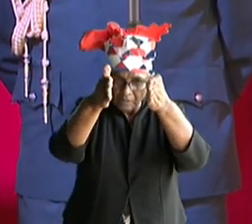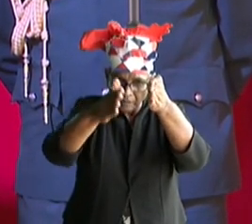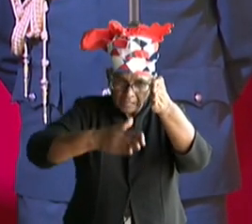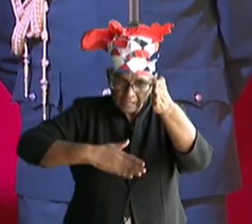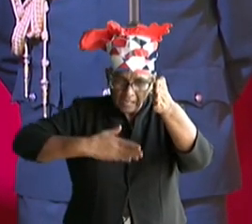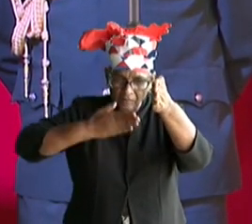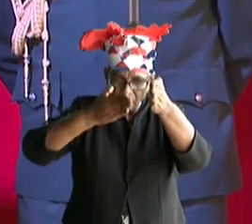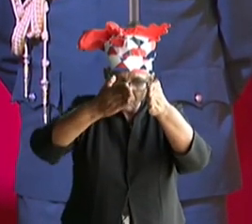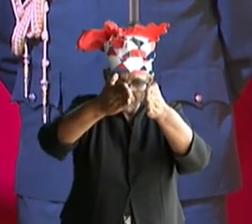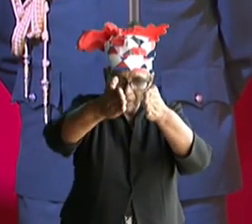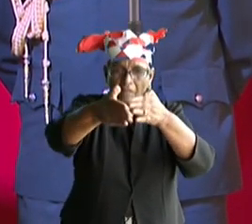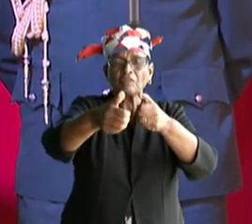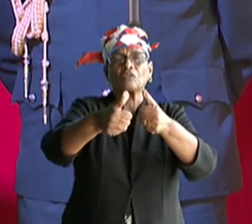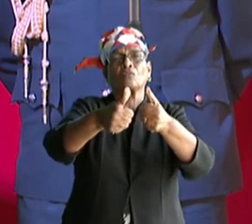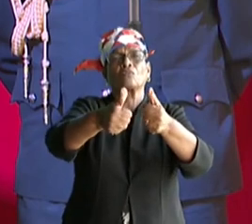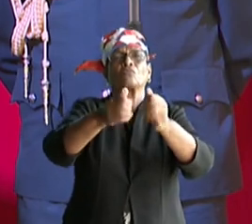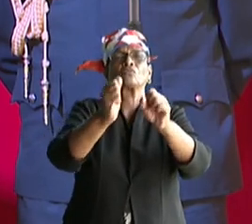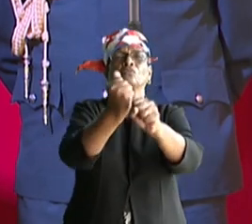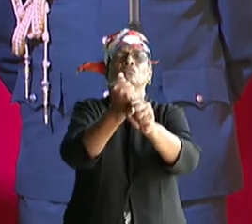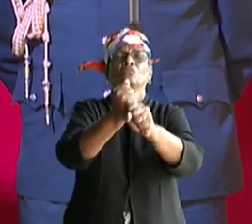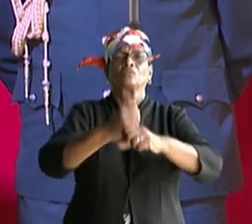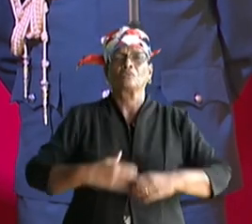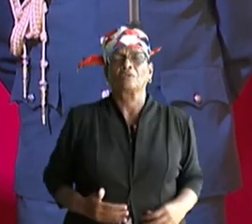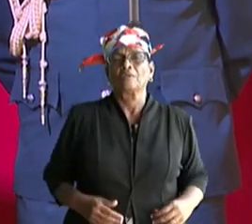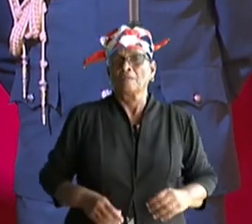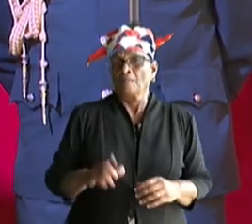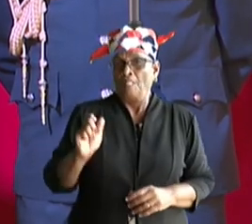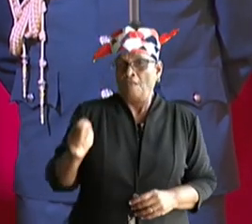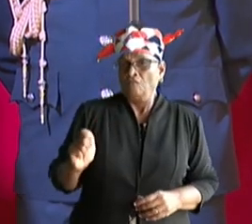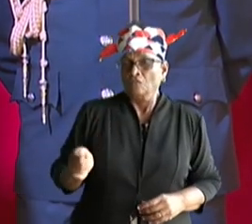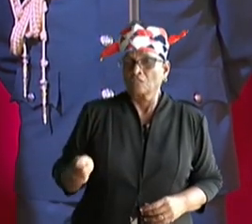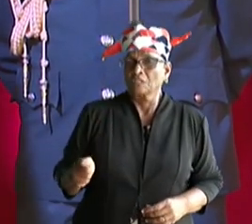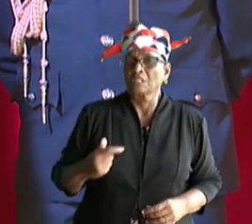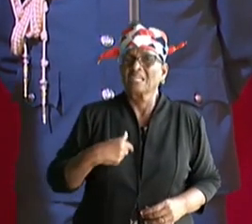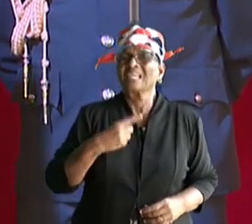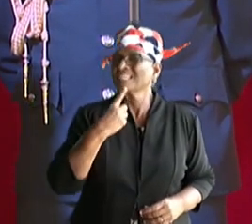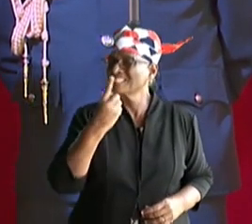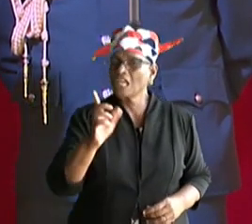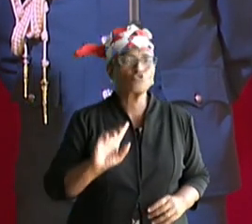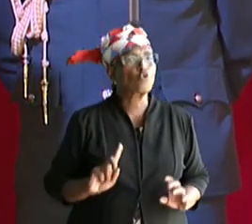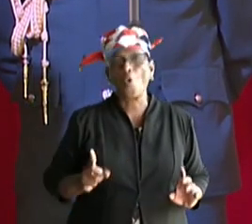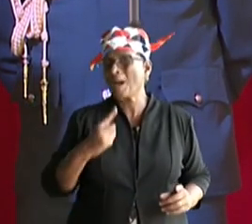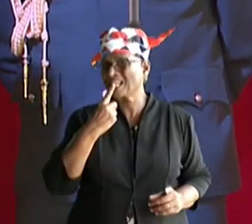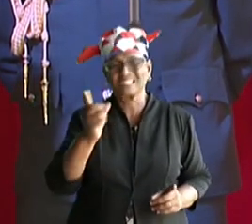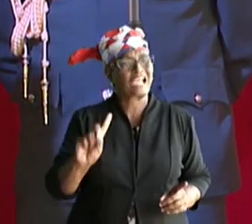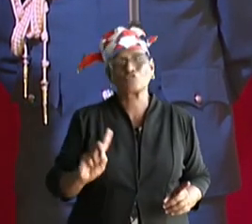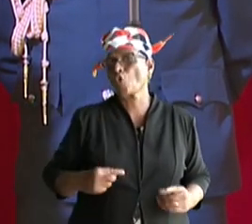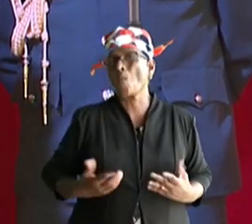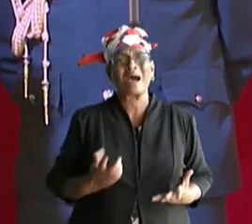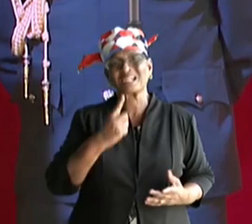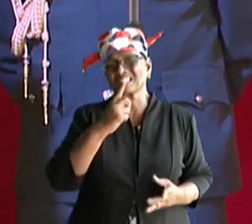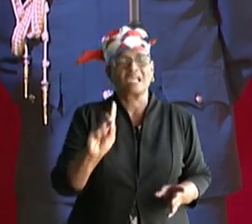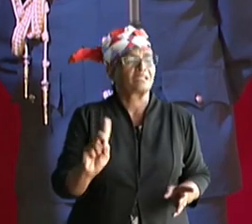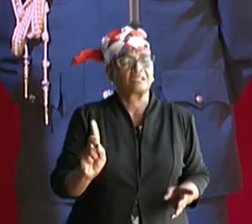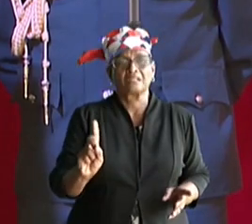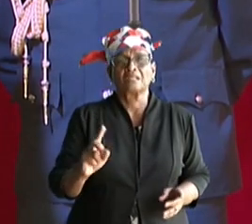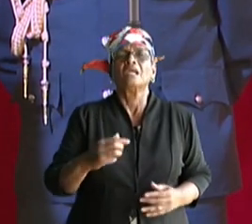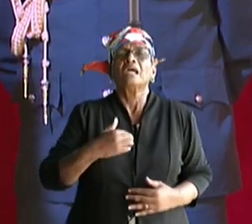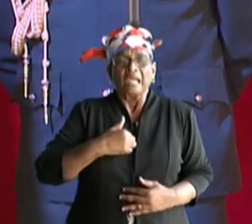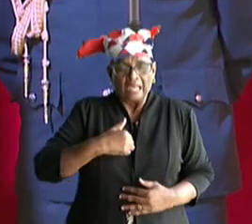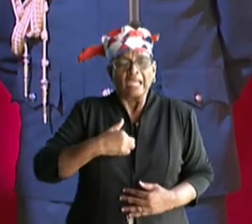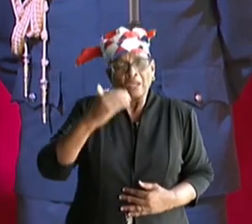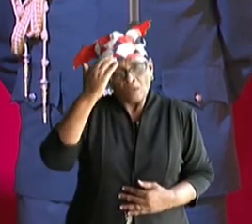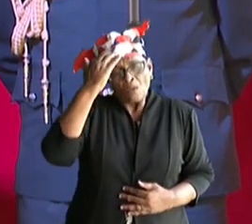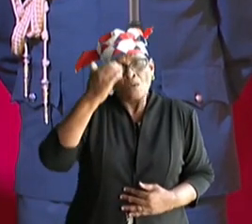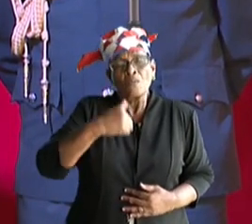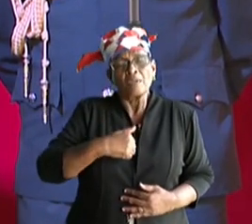succes afleggen. Meneer de voorzitter, ik zeg dat niet zomaar. Ik zeg dat omdat ik de